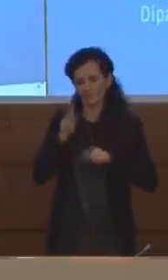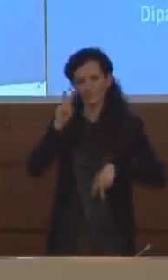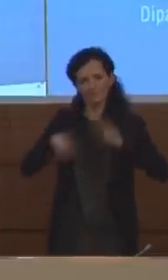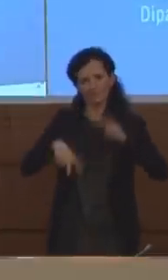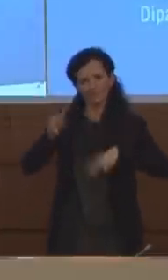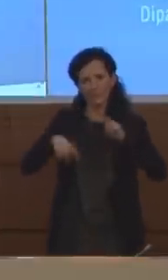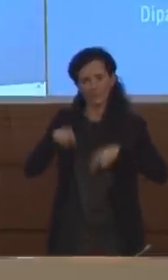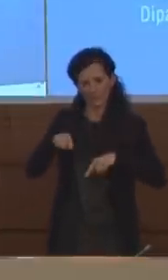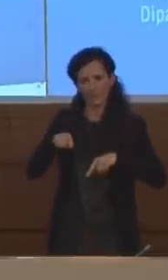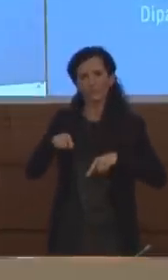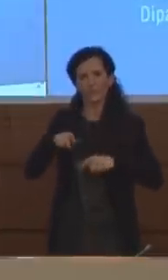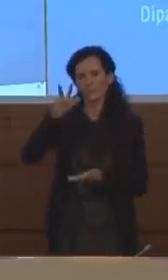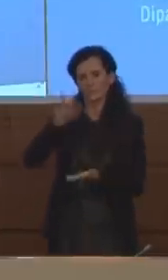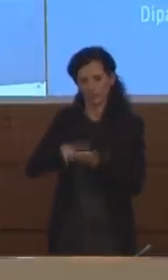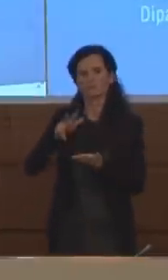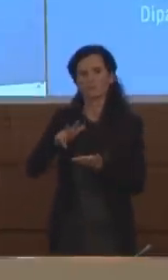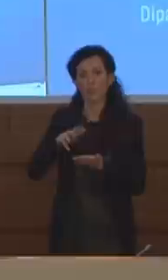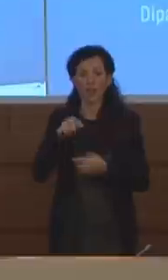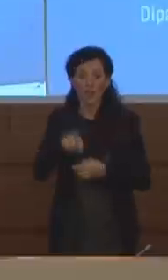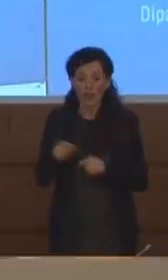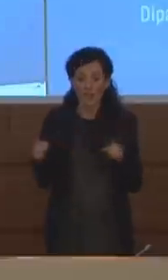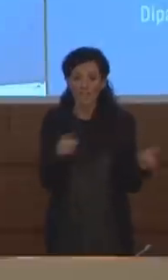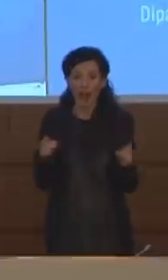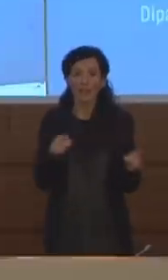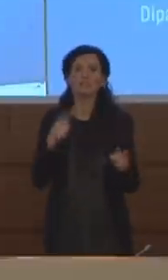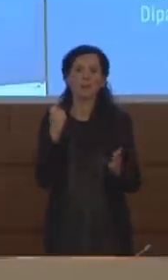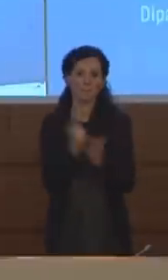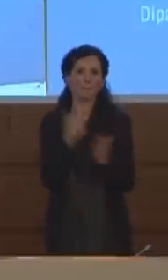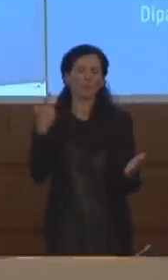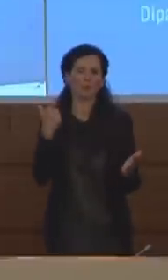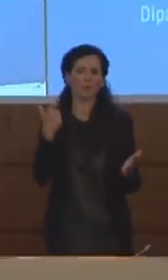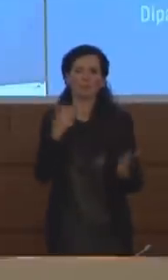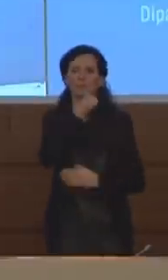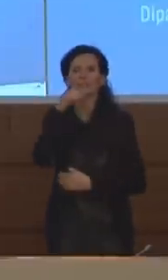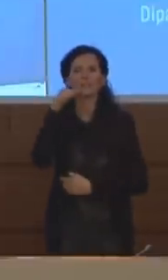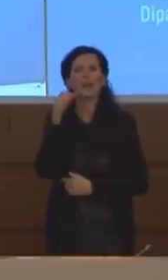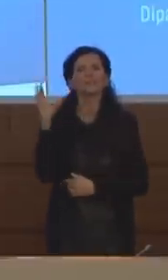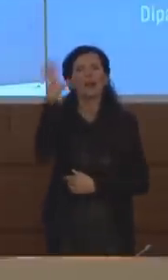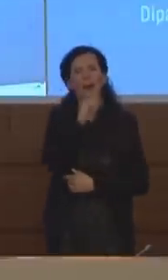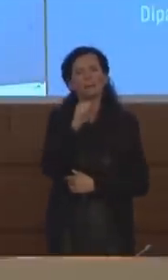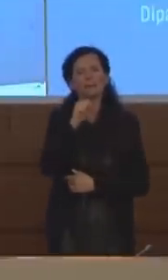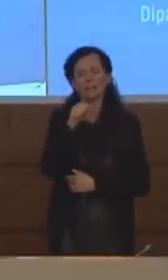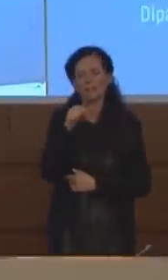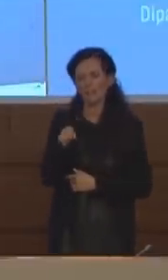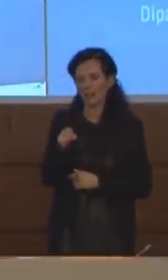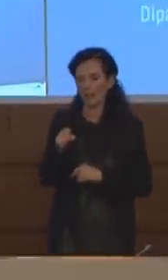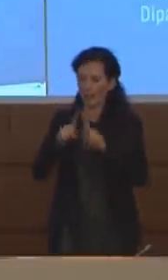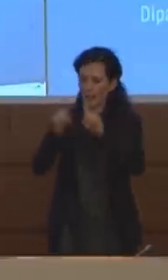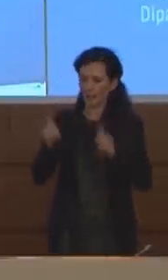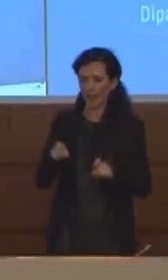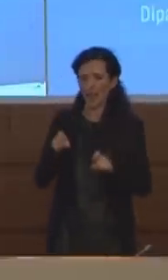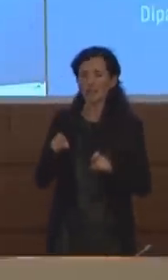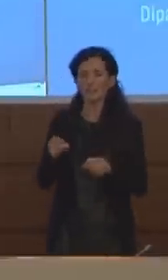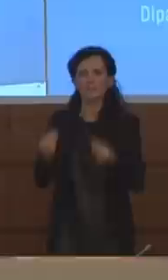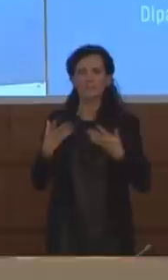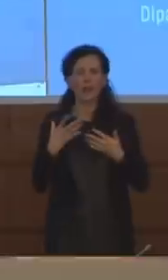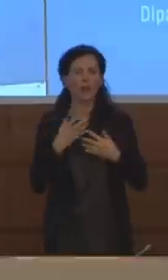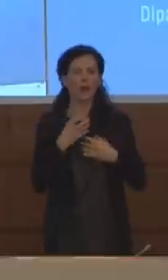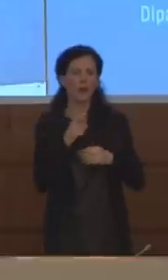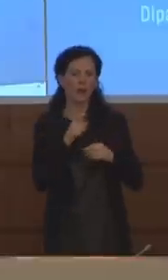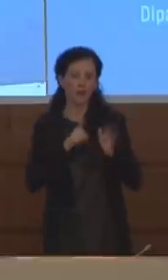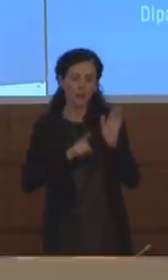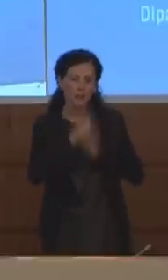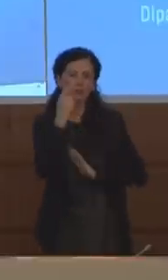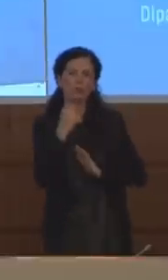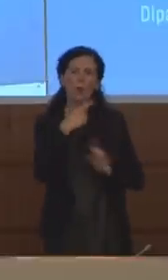importante perché bisogna accogliere capire esattamente questo il significato di una positività e negatività di questi test